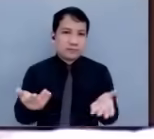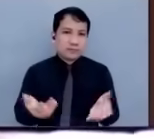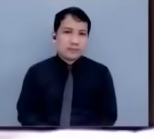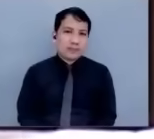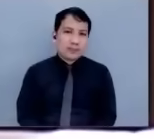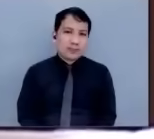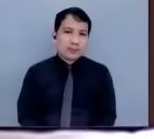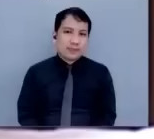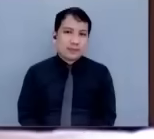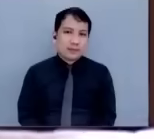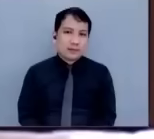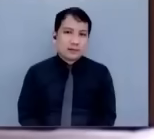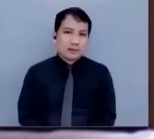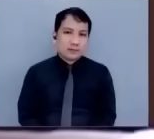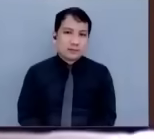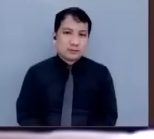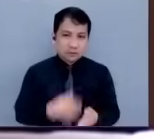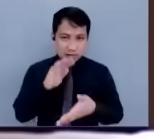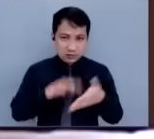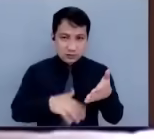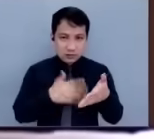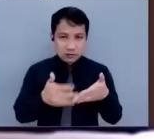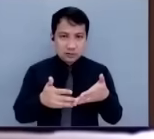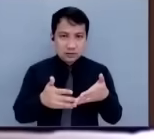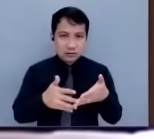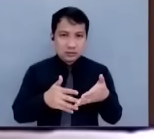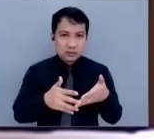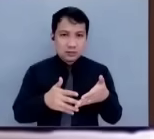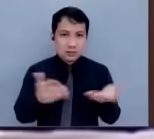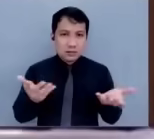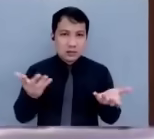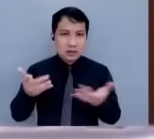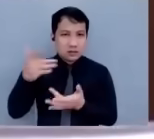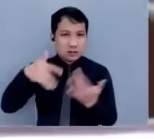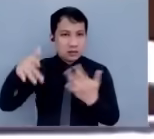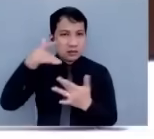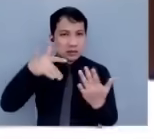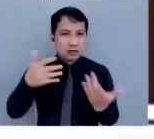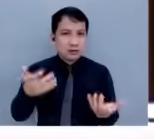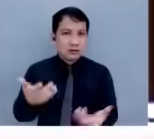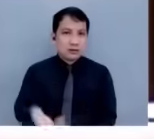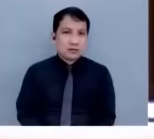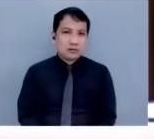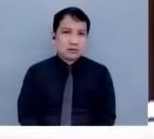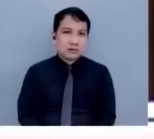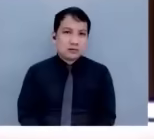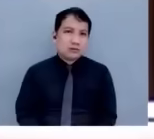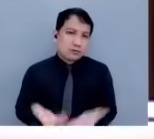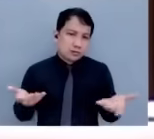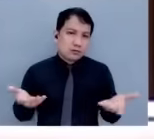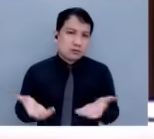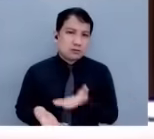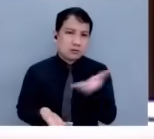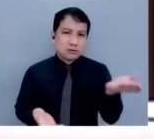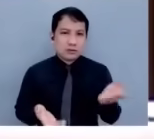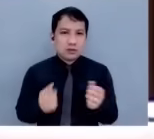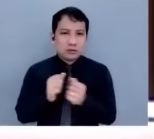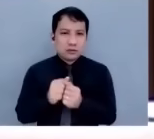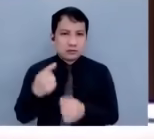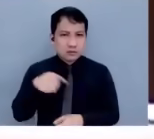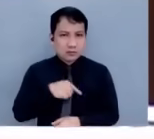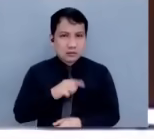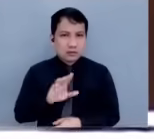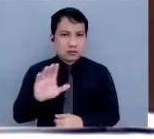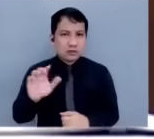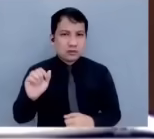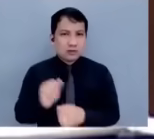This is my schedule for today. Where's the paseo? Wala. You know, yung kasama nyo kami, you know,